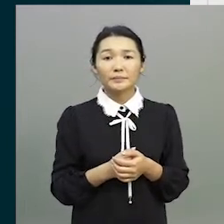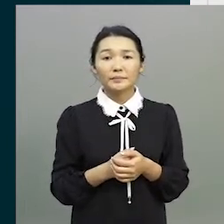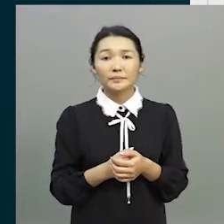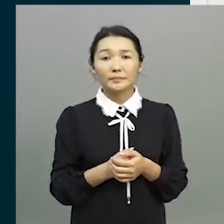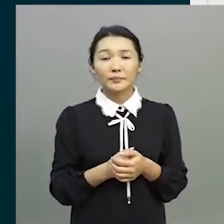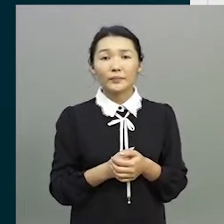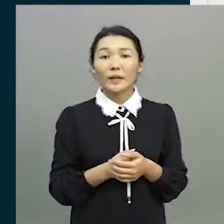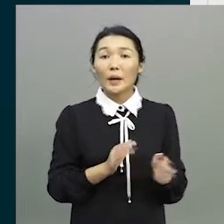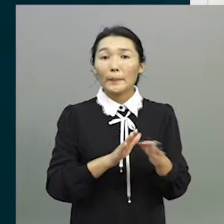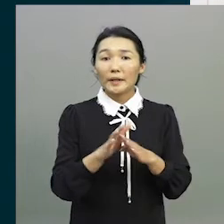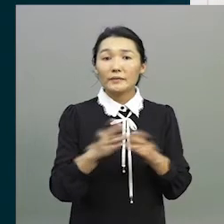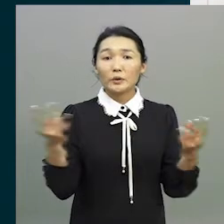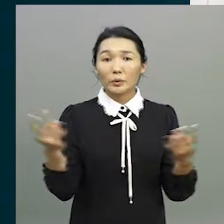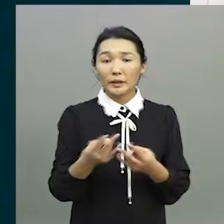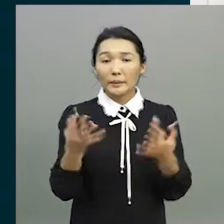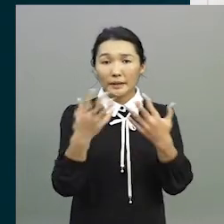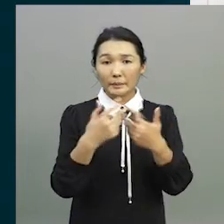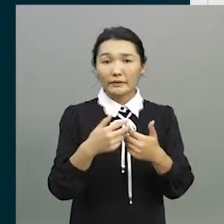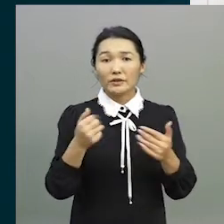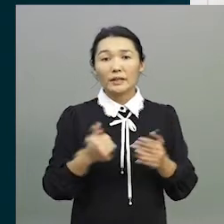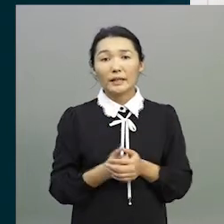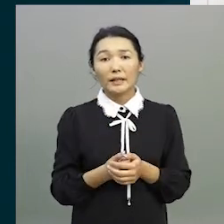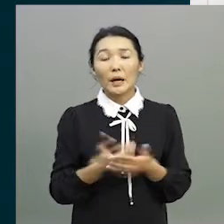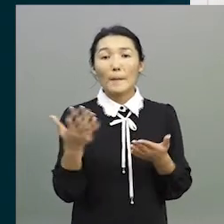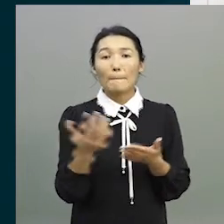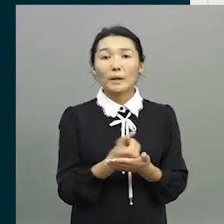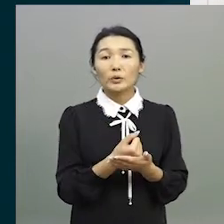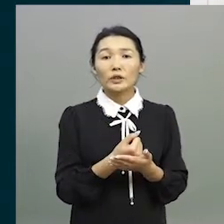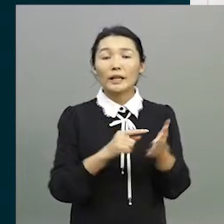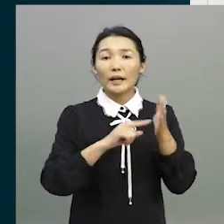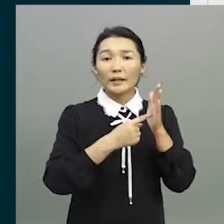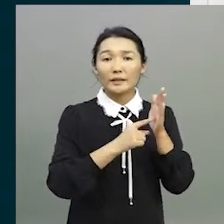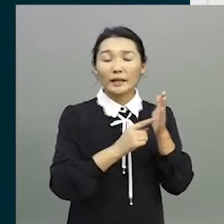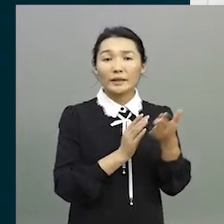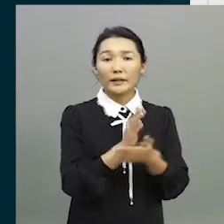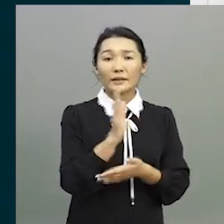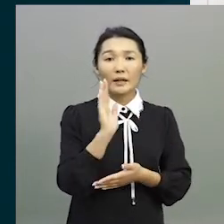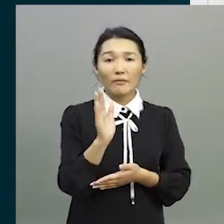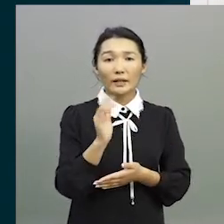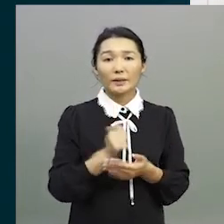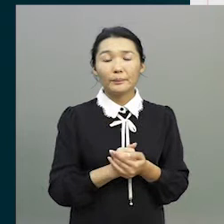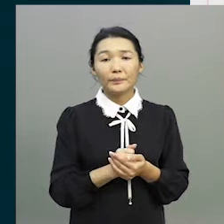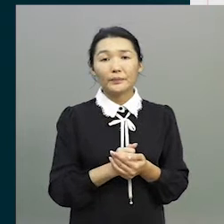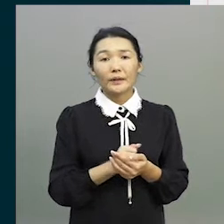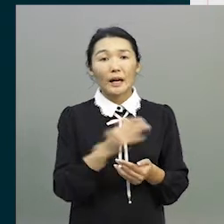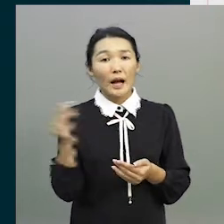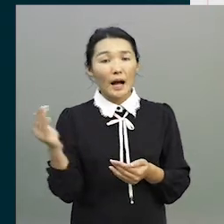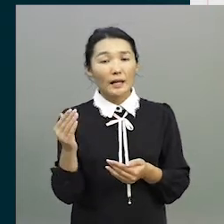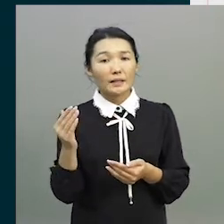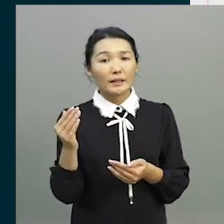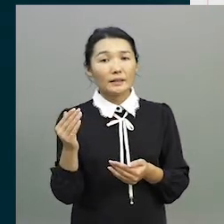произведем необходимые вычисления получили координаты векторов в они равны трем и